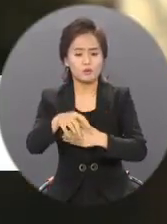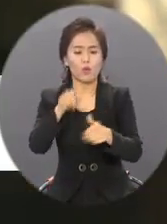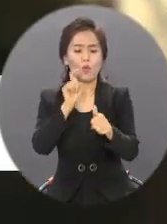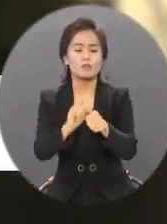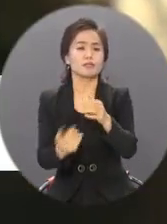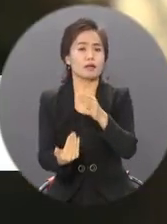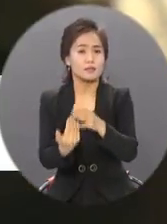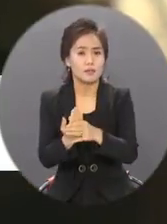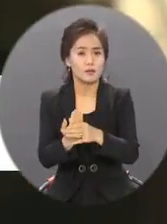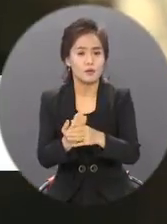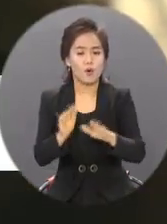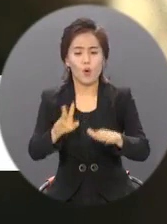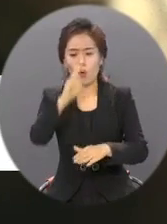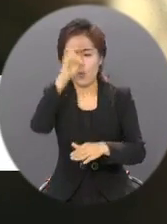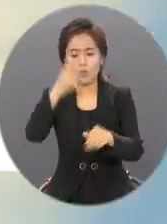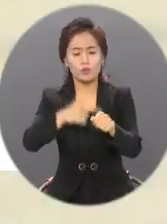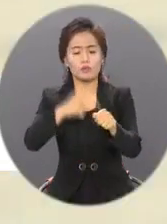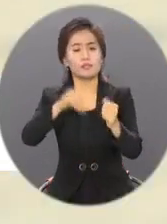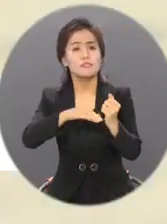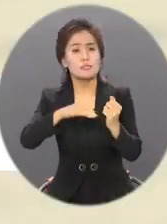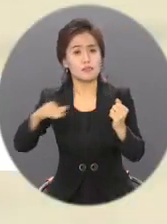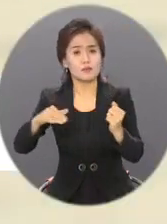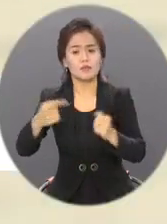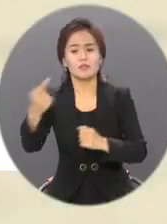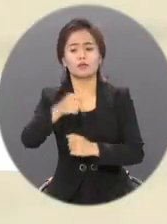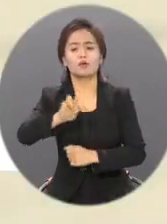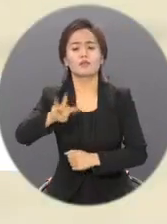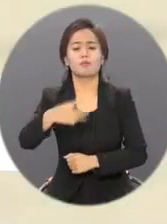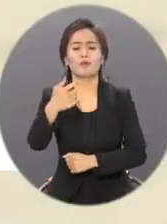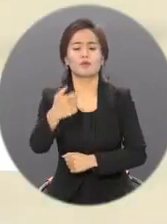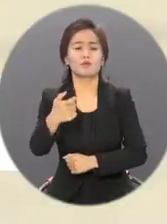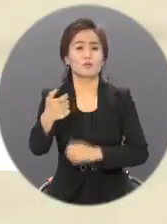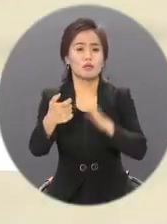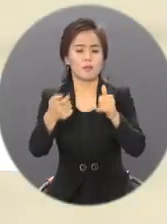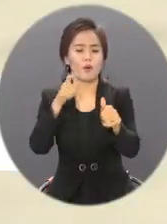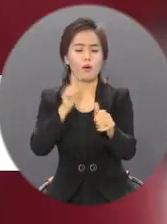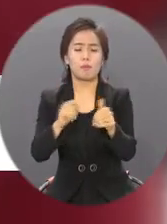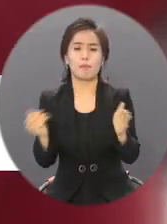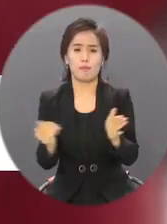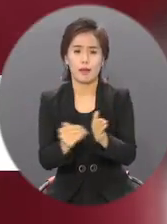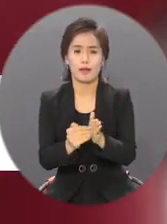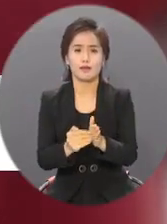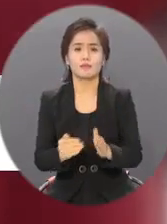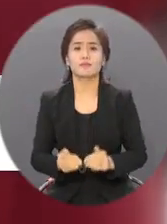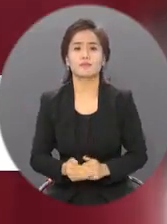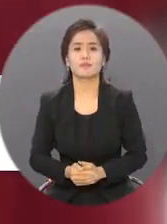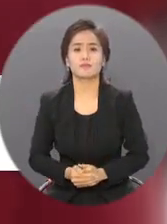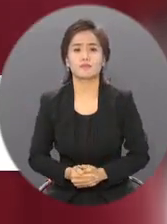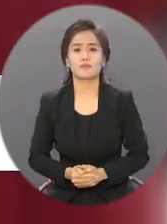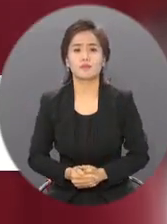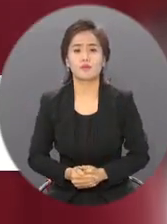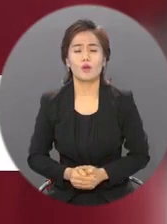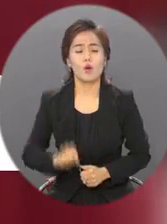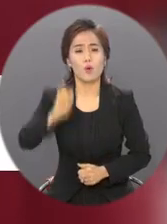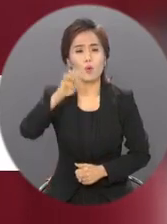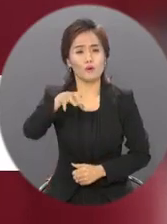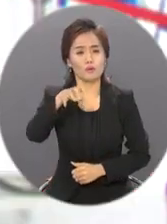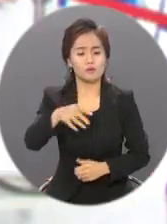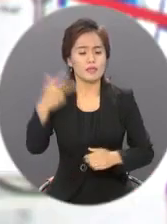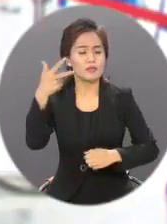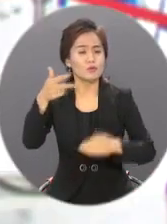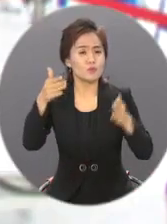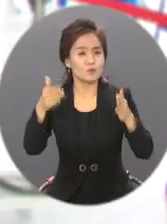확장자가 발생해 오후 6시를 기준으로 1300 60명이 확증 판정을 받았습니다 광주에서는